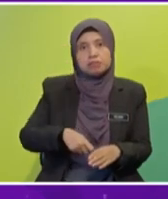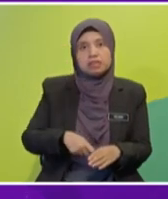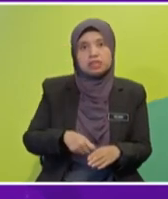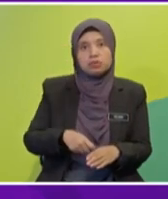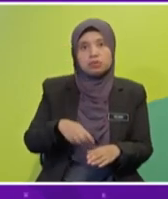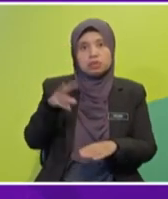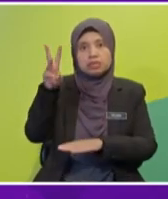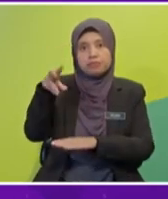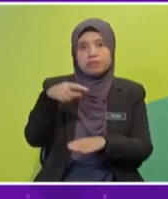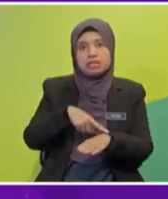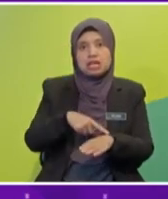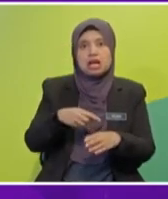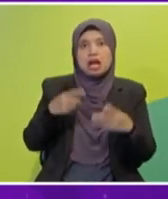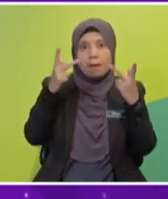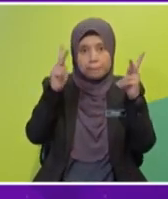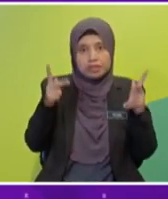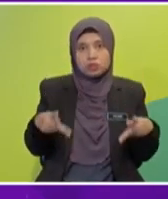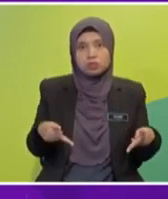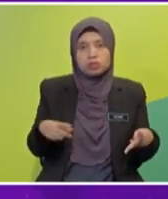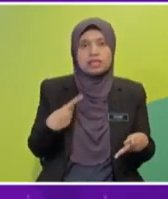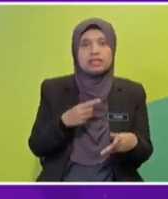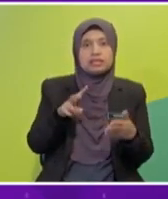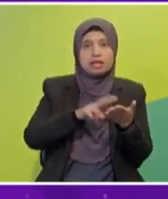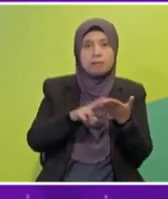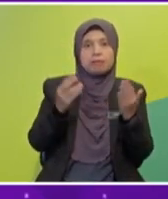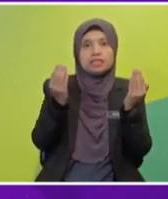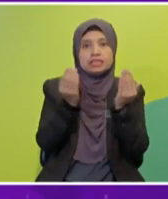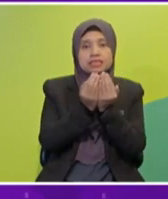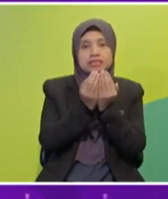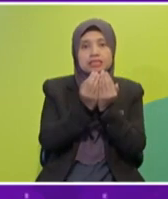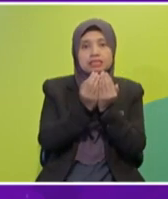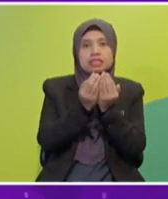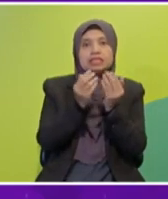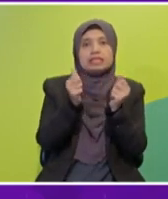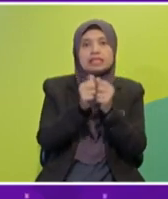yang kedua, kita membaca basmalah. Iaitu kita membaca